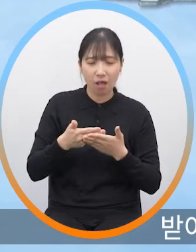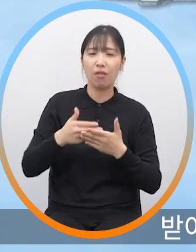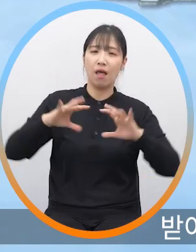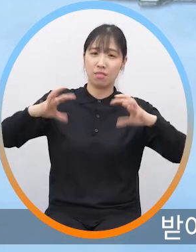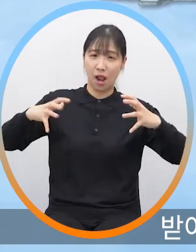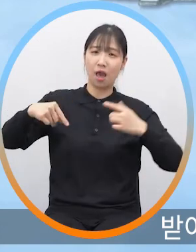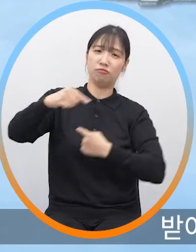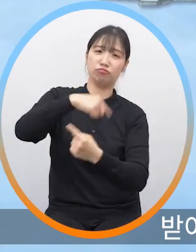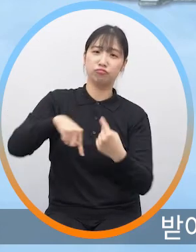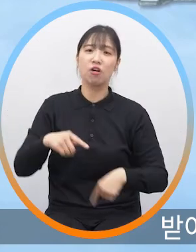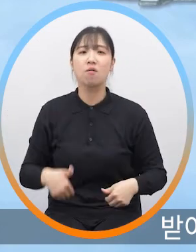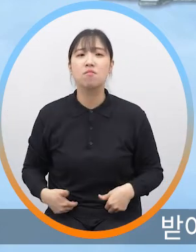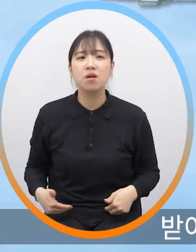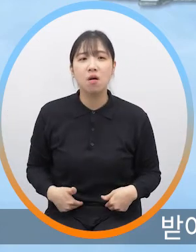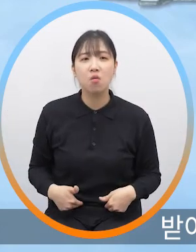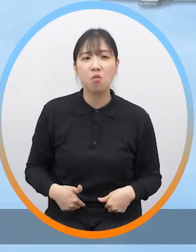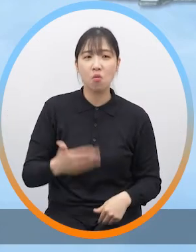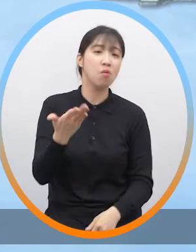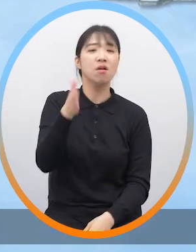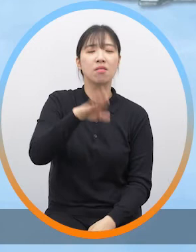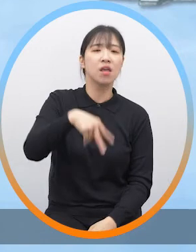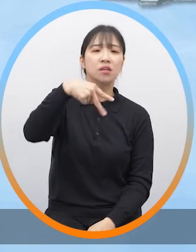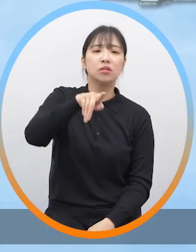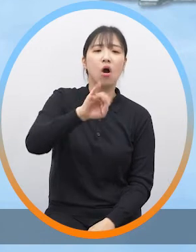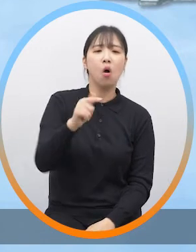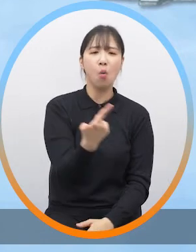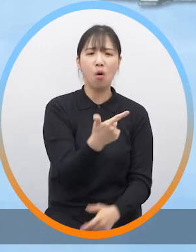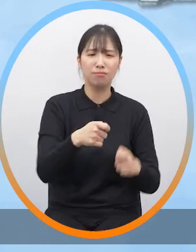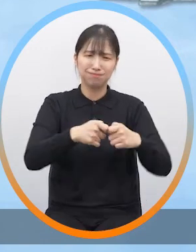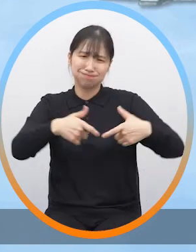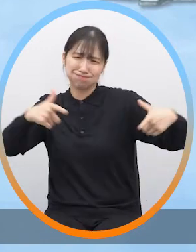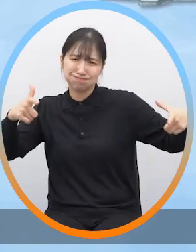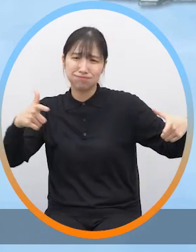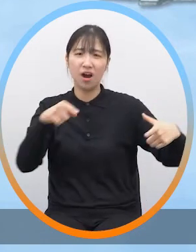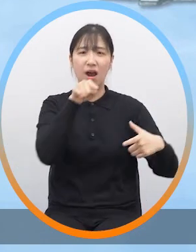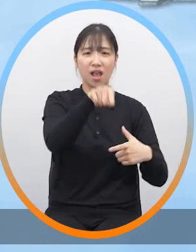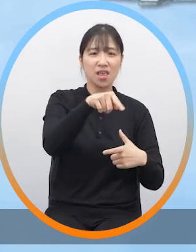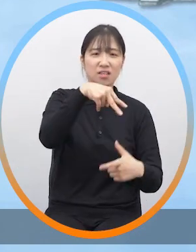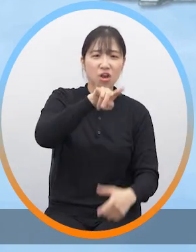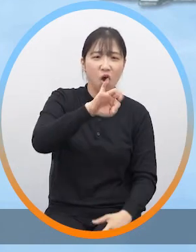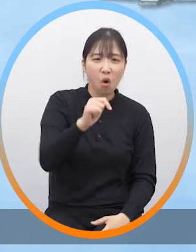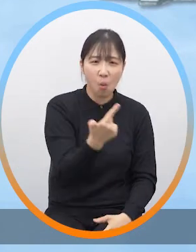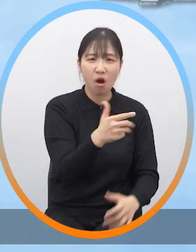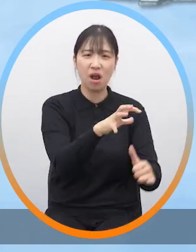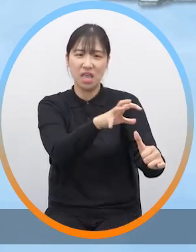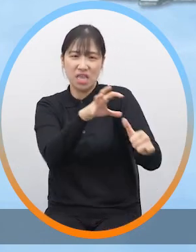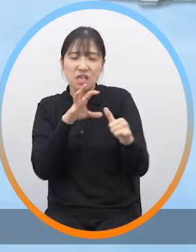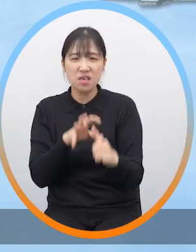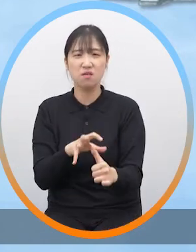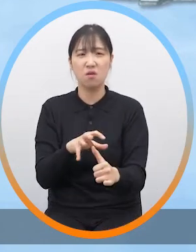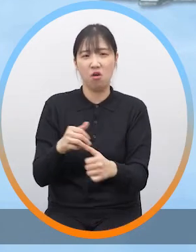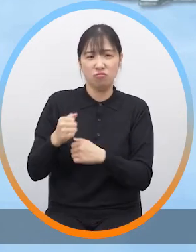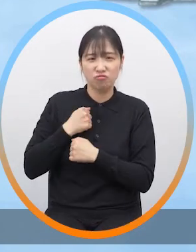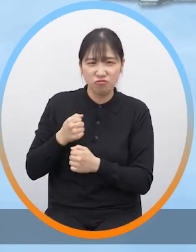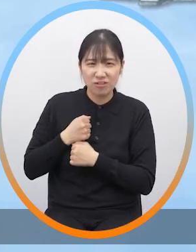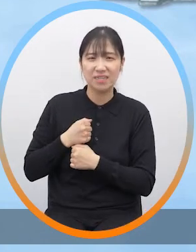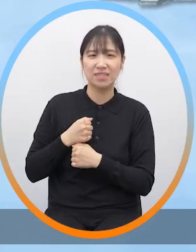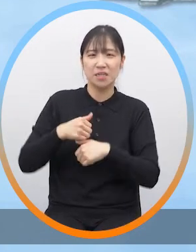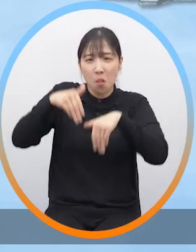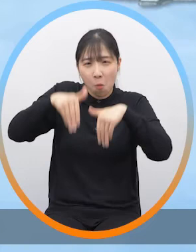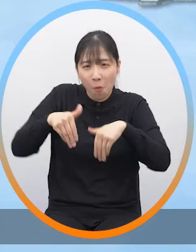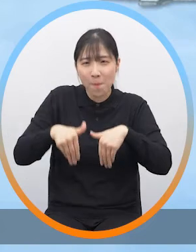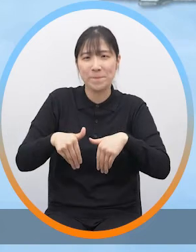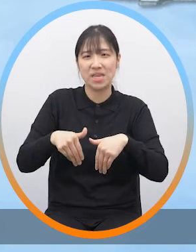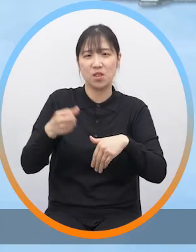받아서 국가를 운영해야 되는데, 이 서원들이 많이 생기고 또 이 서원을 빌미로 해서 군인